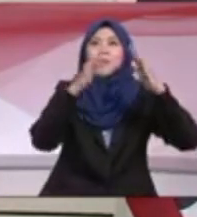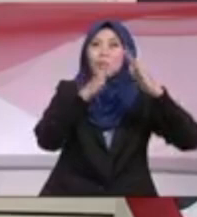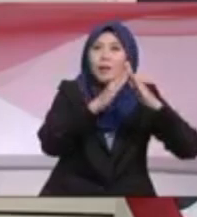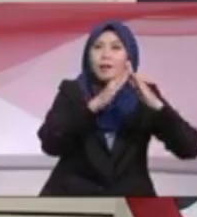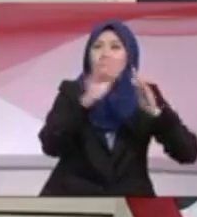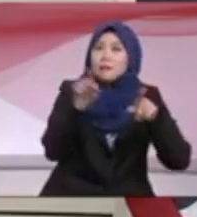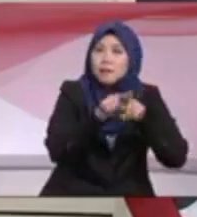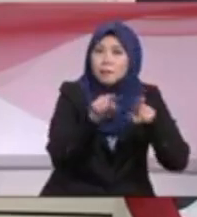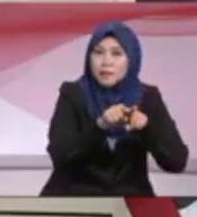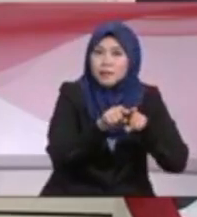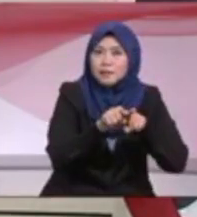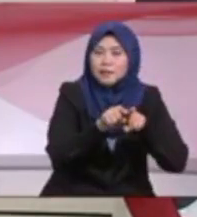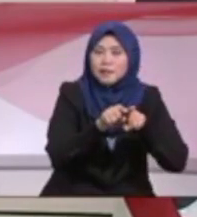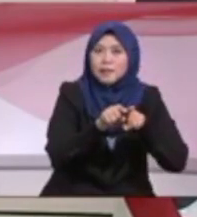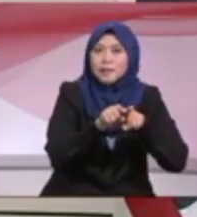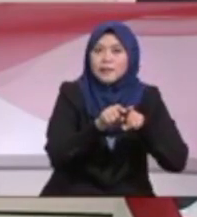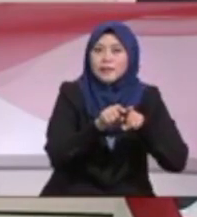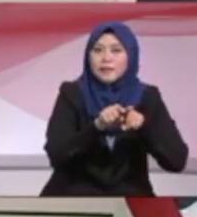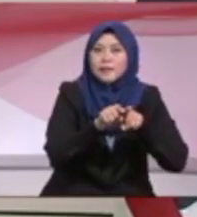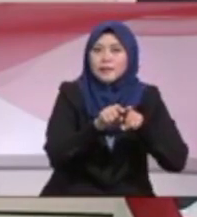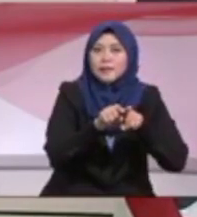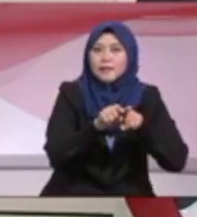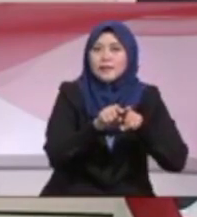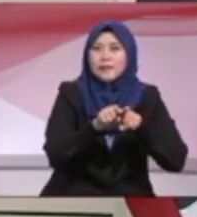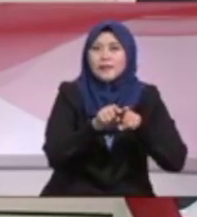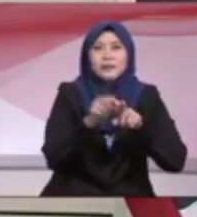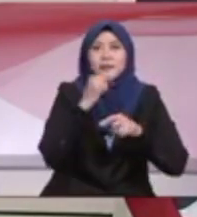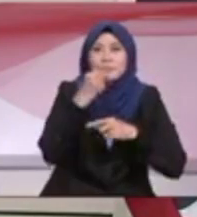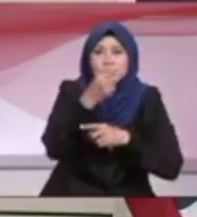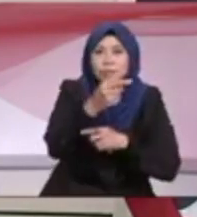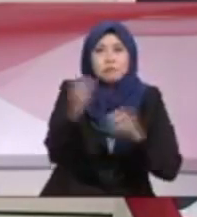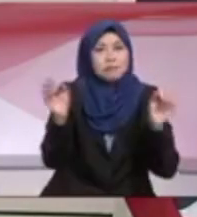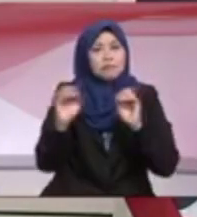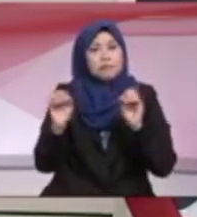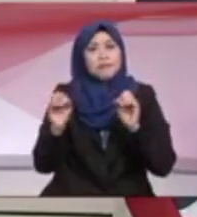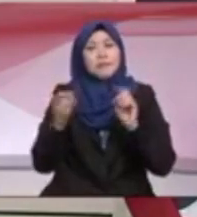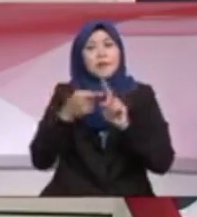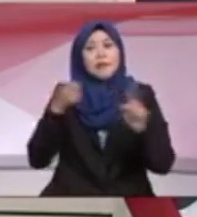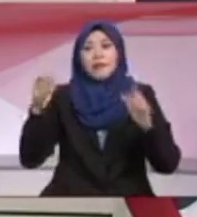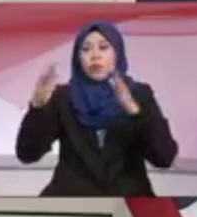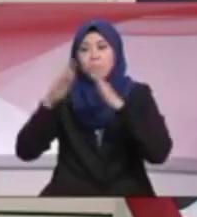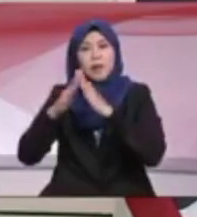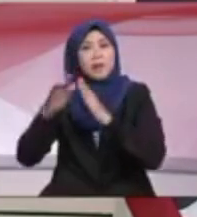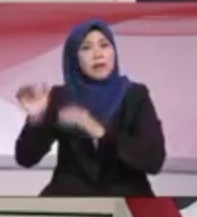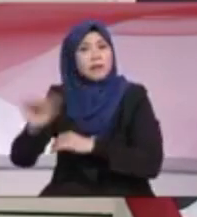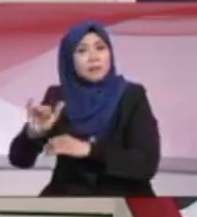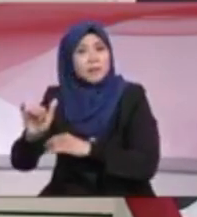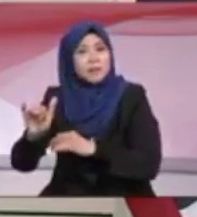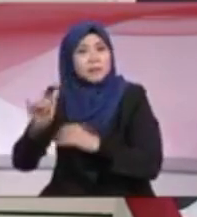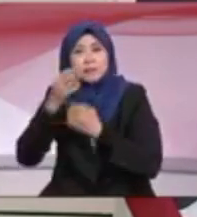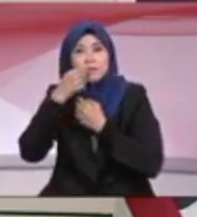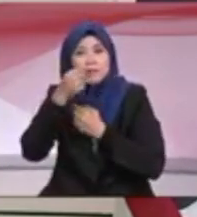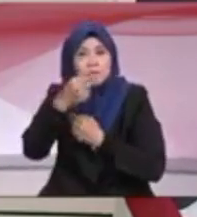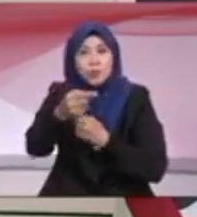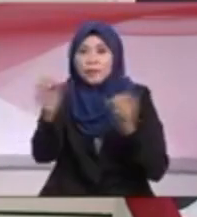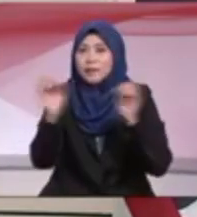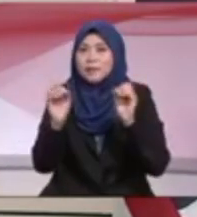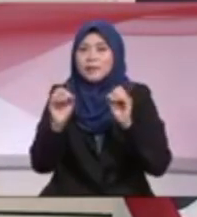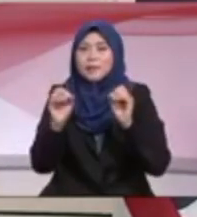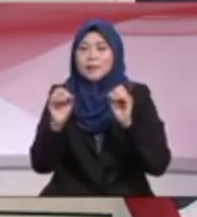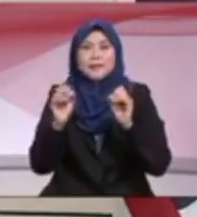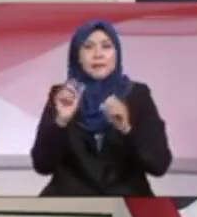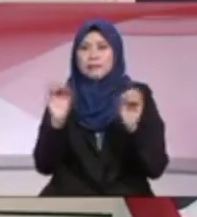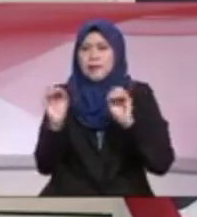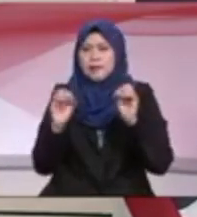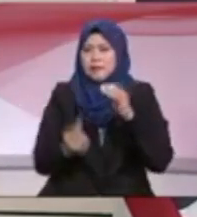sama. Jadi bermakna kalau tidak ada disebut tentang daripada rumah yang sama, bermakna tidak